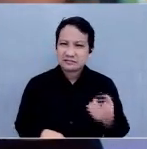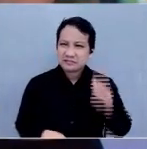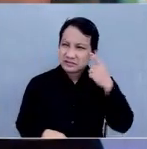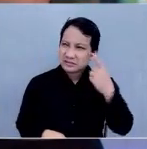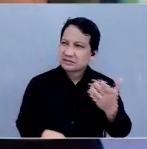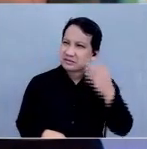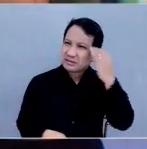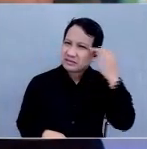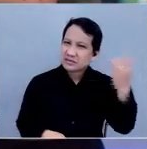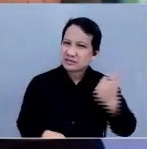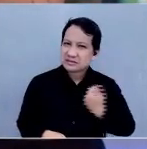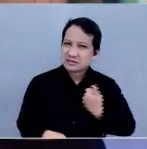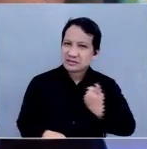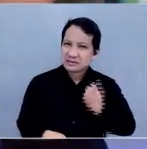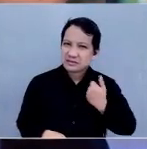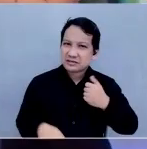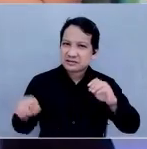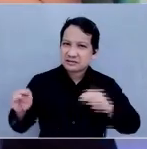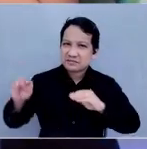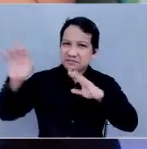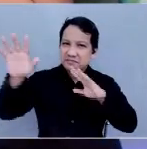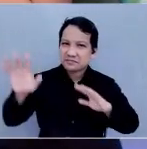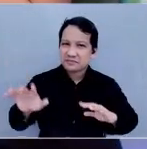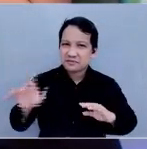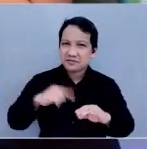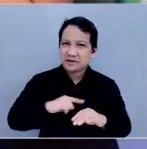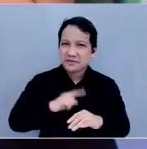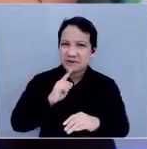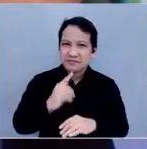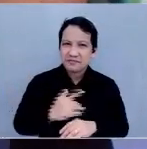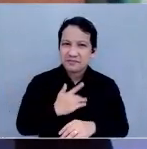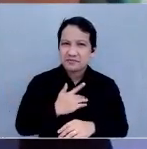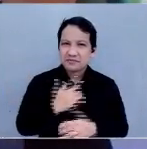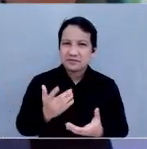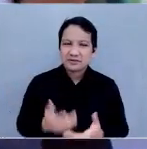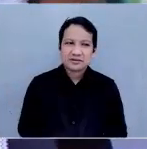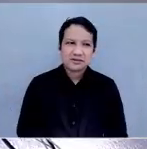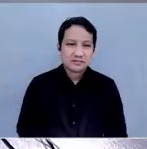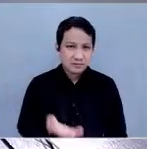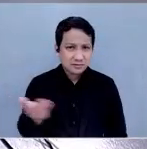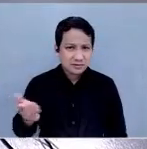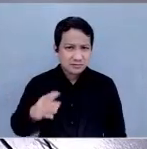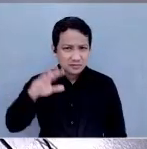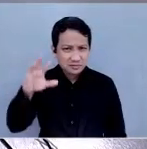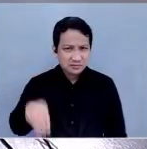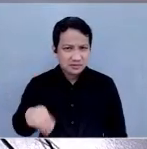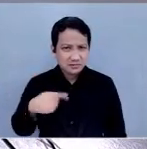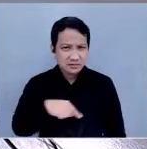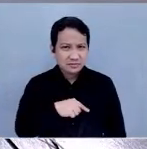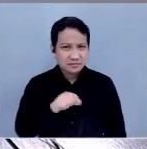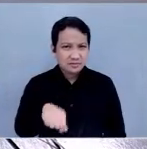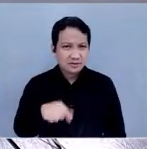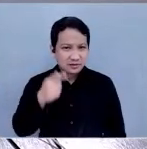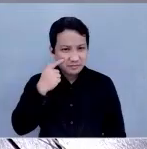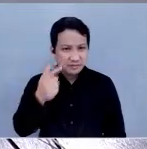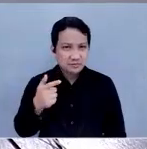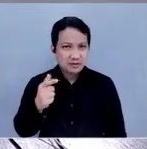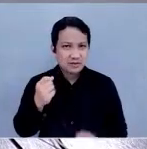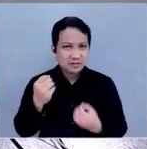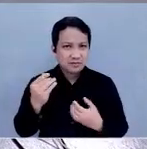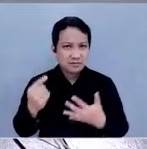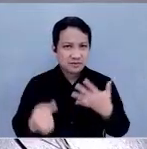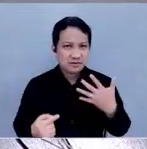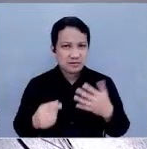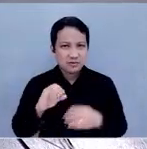sarili ko na nasa bundok, di ba? Ganun yung pakiramdam niya eh. Pero kakaiba kasi yung mga banda ngayong Gretsch, no? Yung madami sa mga OPM